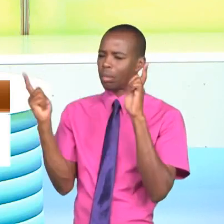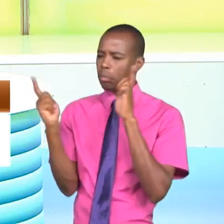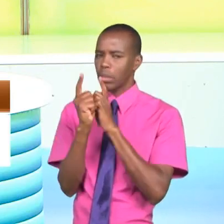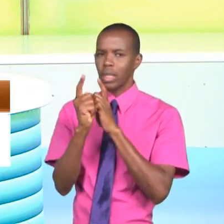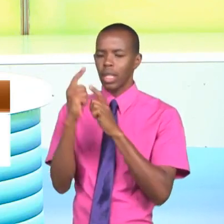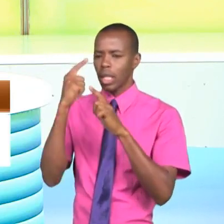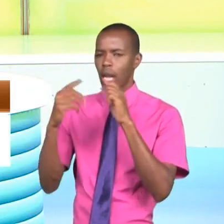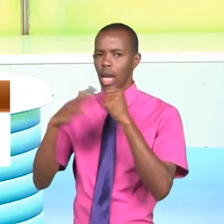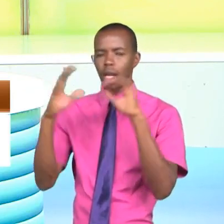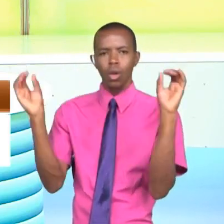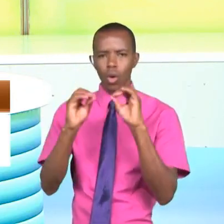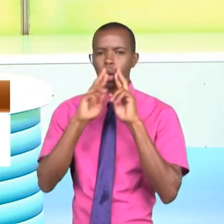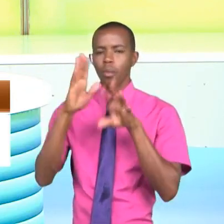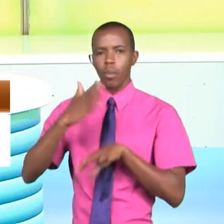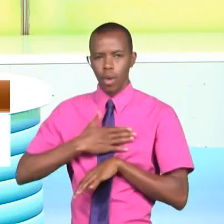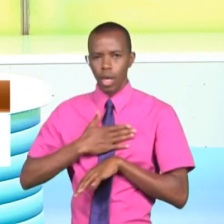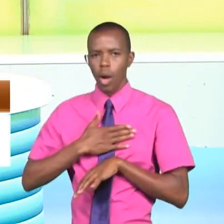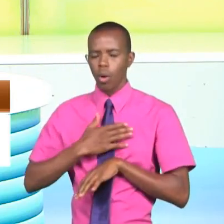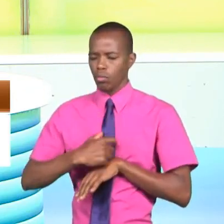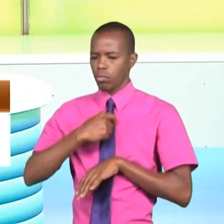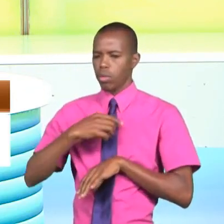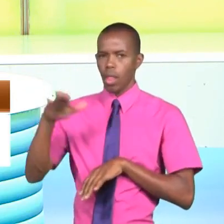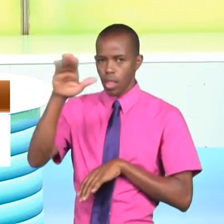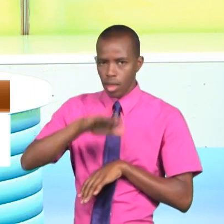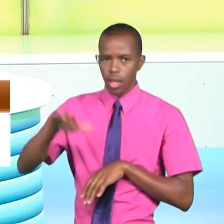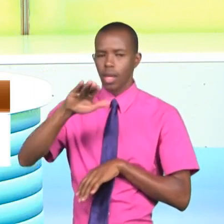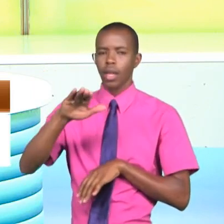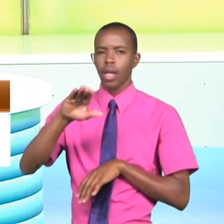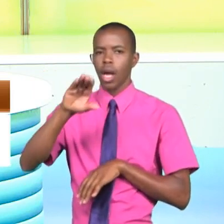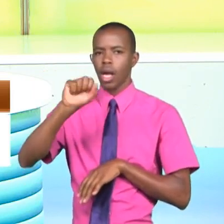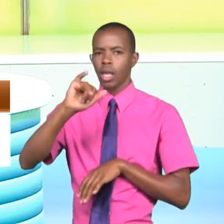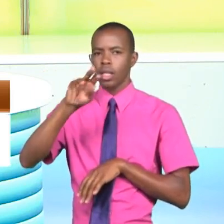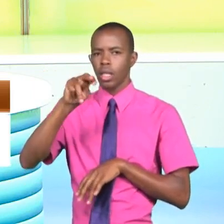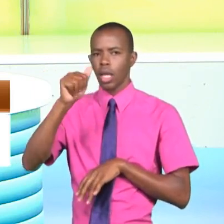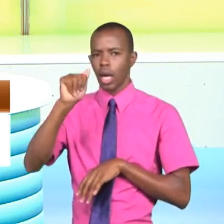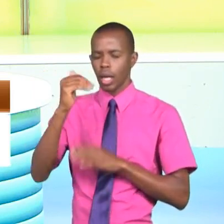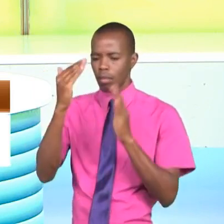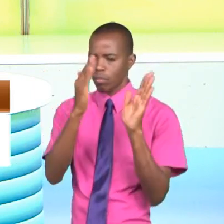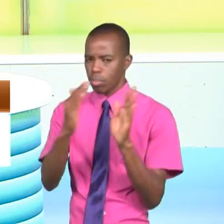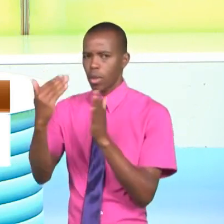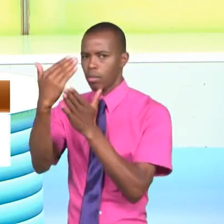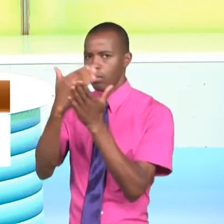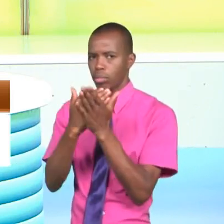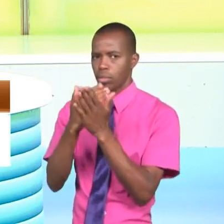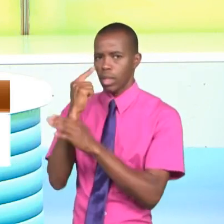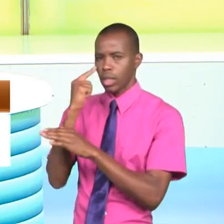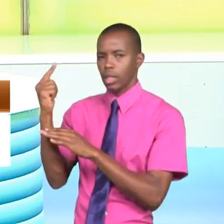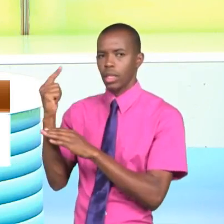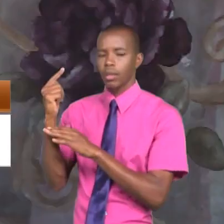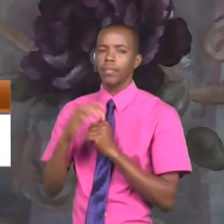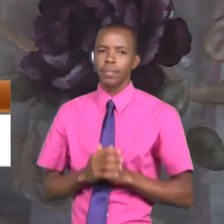sasa. Mwanahabari wetu na Mkana Samuel alizuru eneo hilo na la Sinai na kutuandalia makala hayo maalum, makovu ya